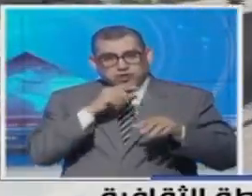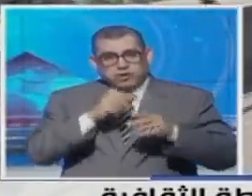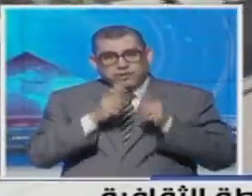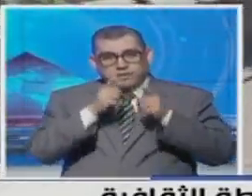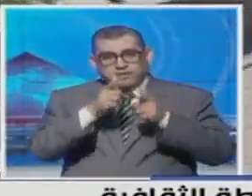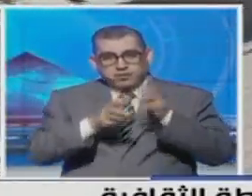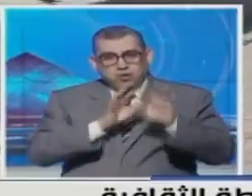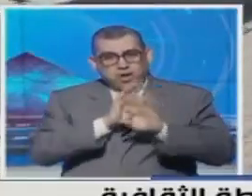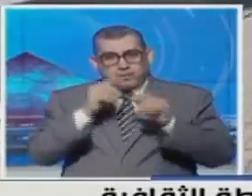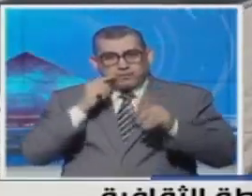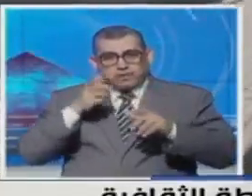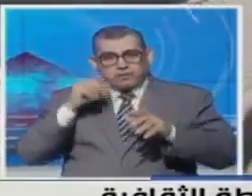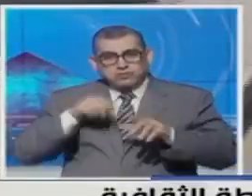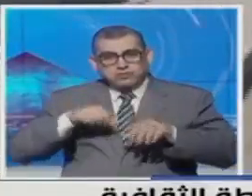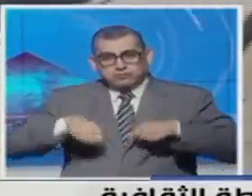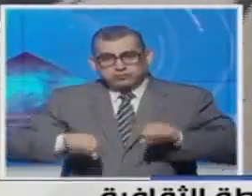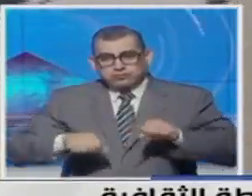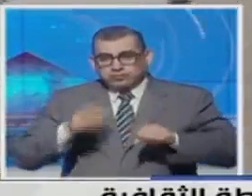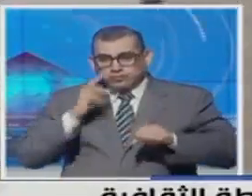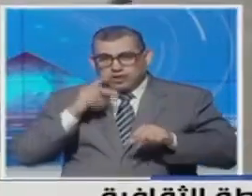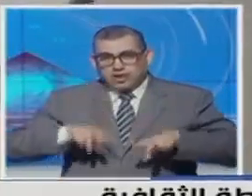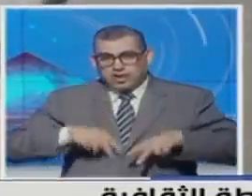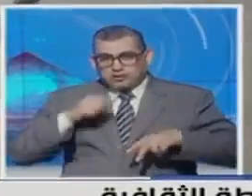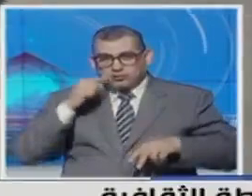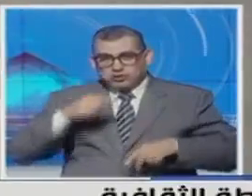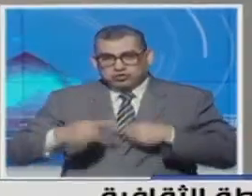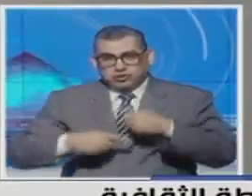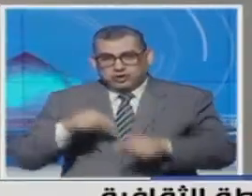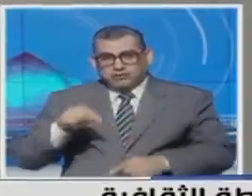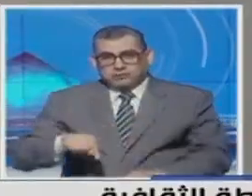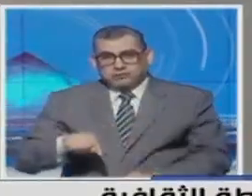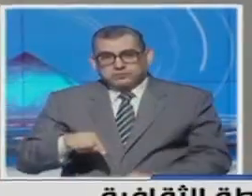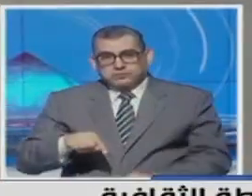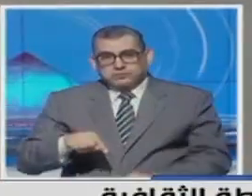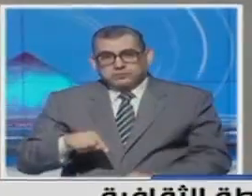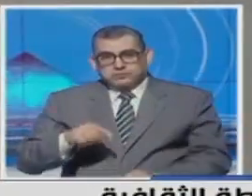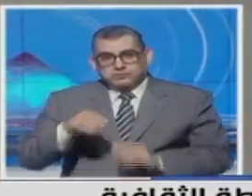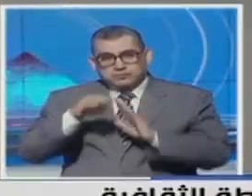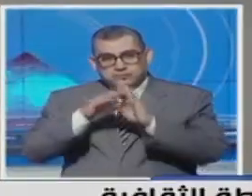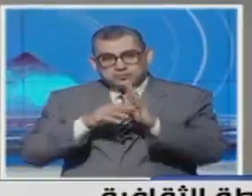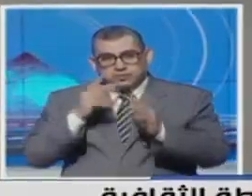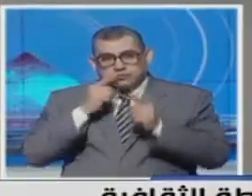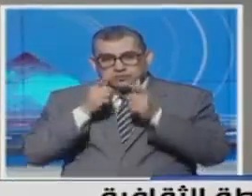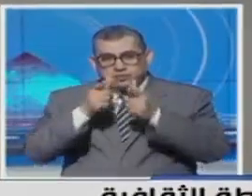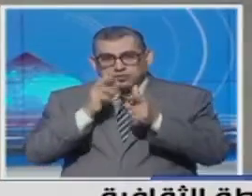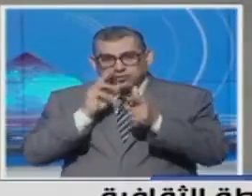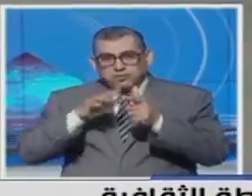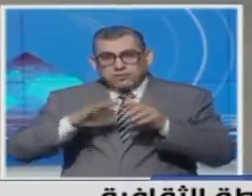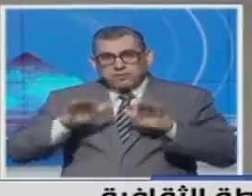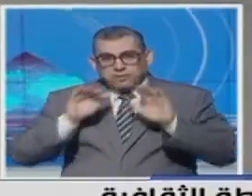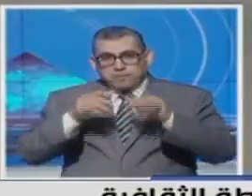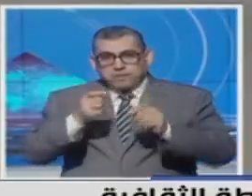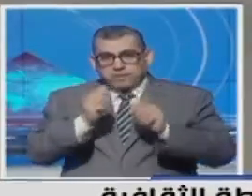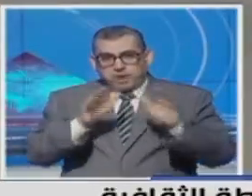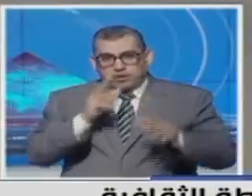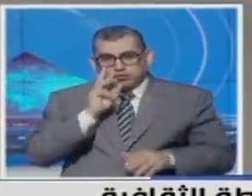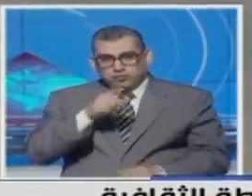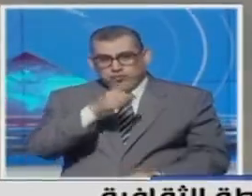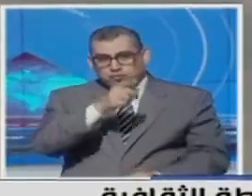عروض بالدراجات البخارية الموجودة هنا، وتستعرض الكاميرا الآن الشاطئ المجاني الذي